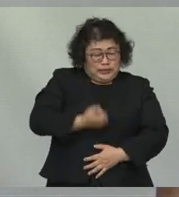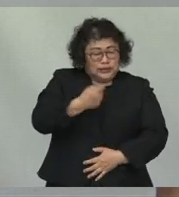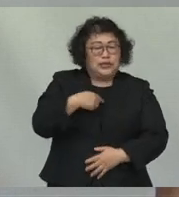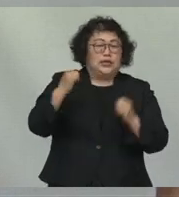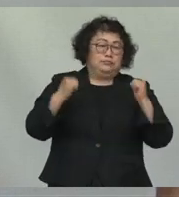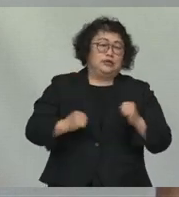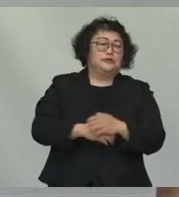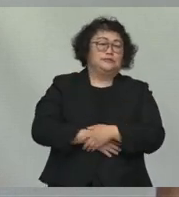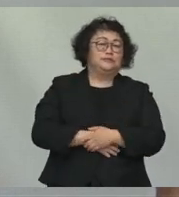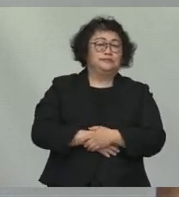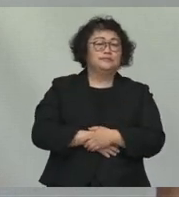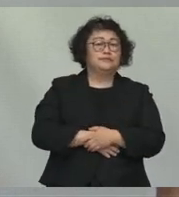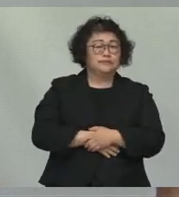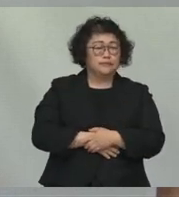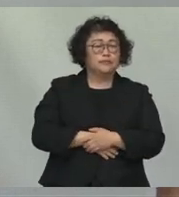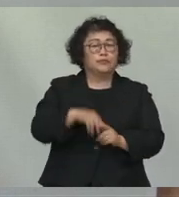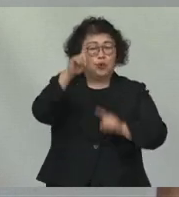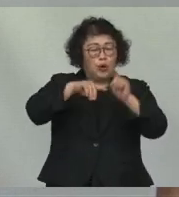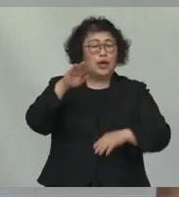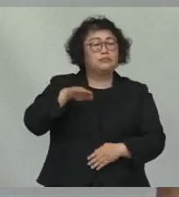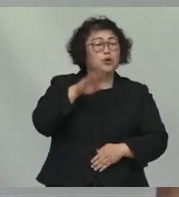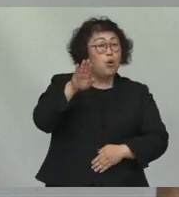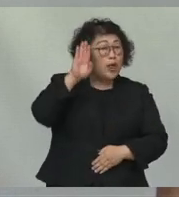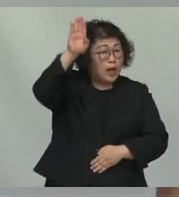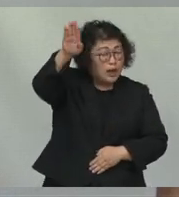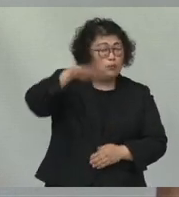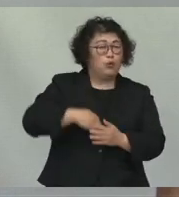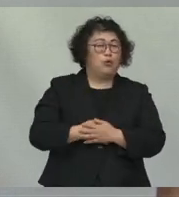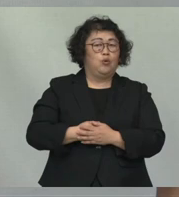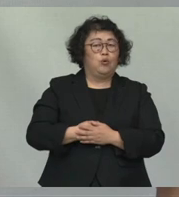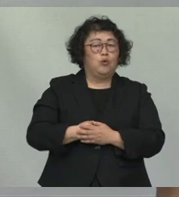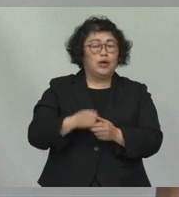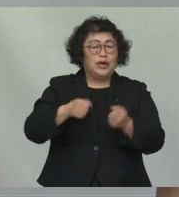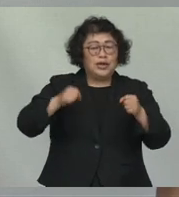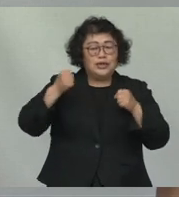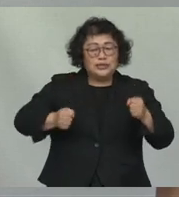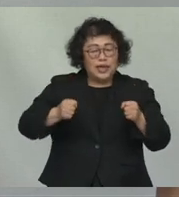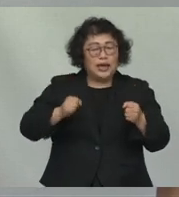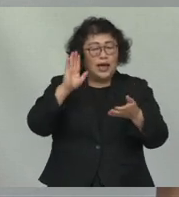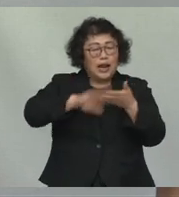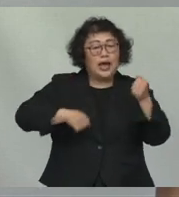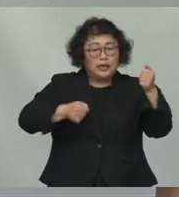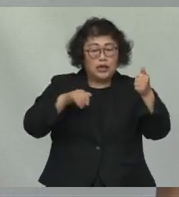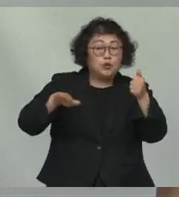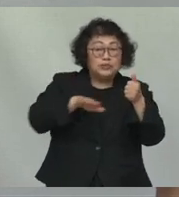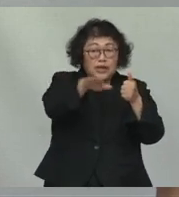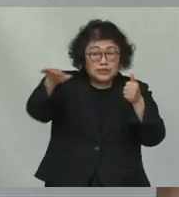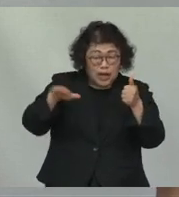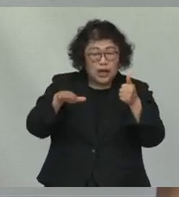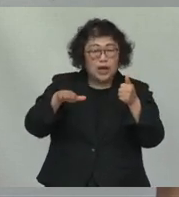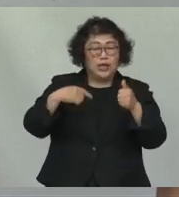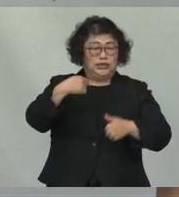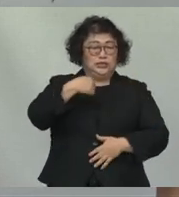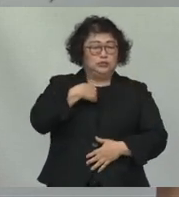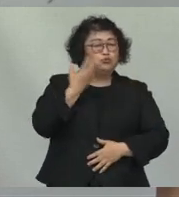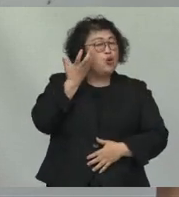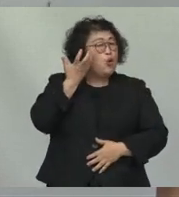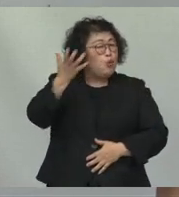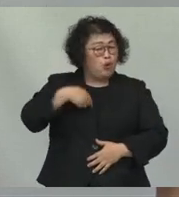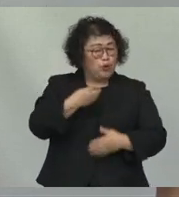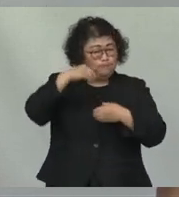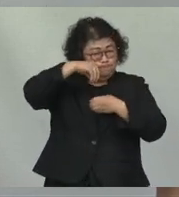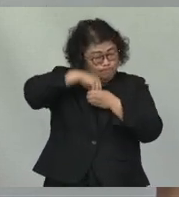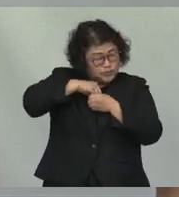信じています。どうかこれからも聖火ランナーの皆さん、自分の思いを胸